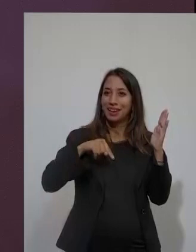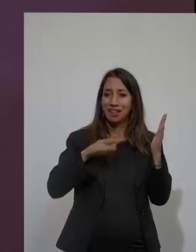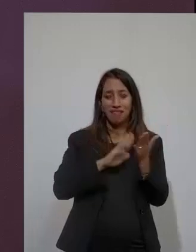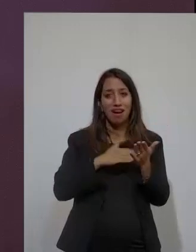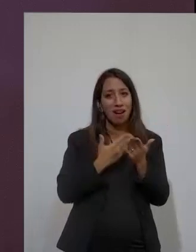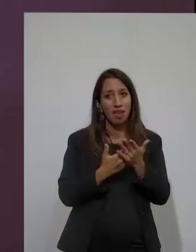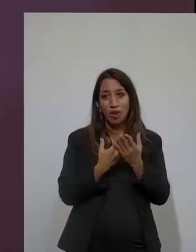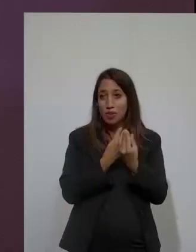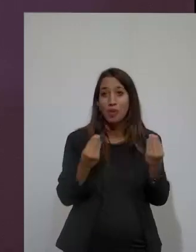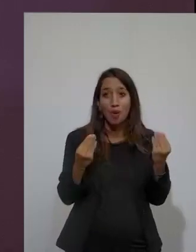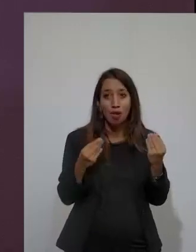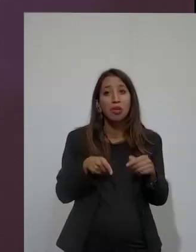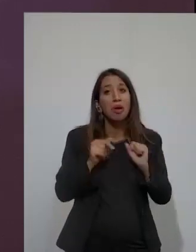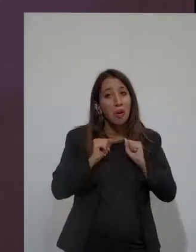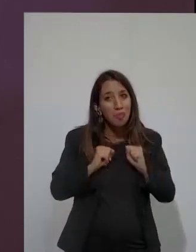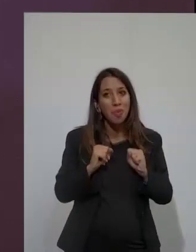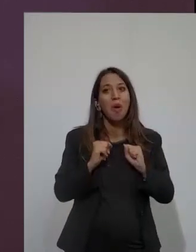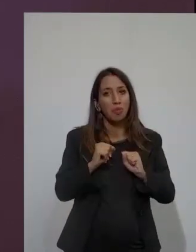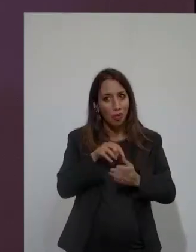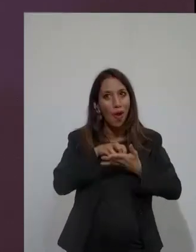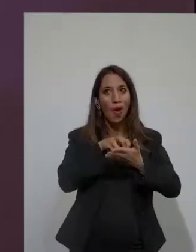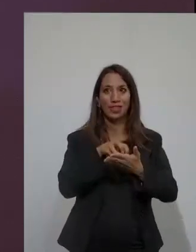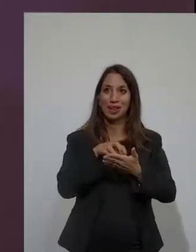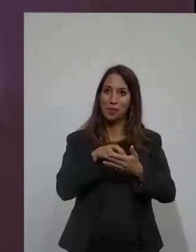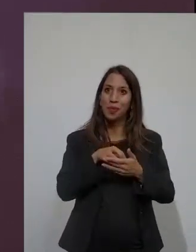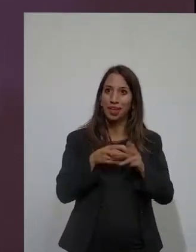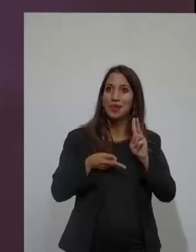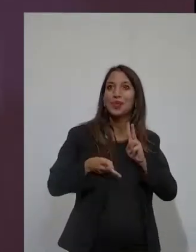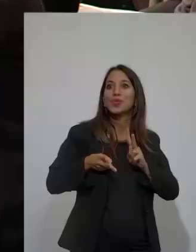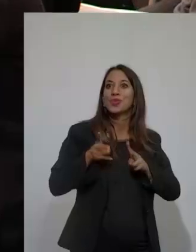esprime, vuole e può fare la sua parte.